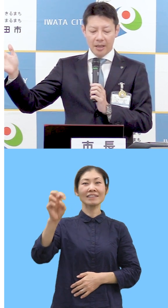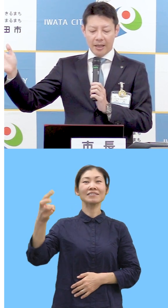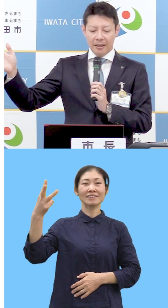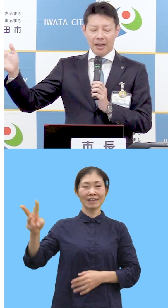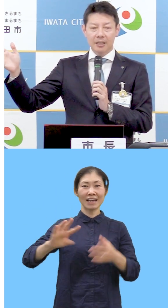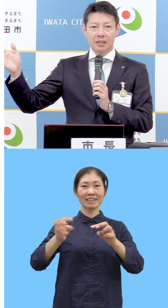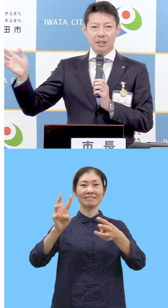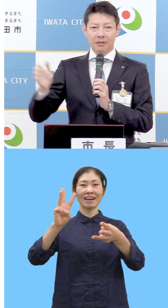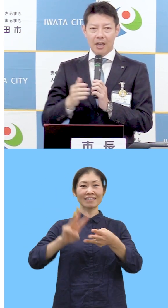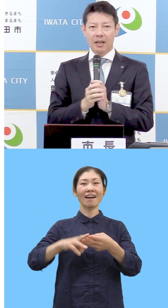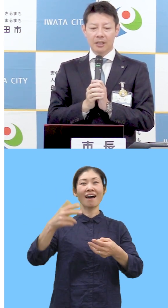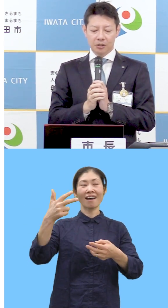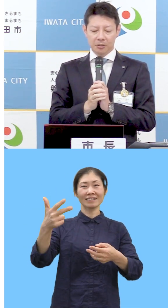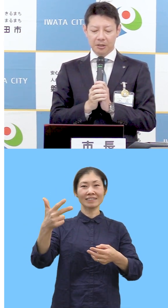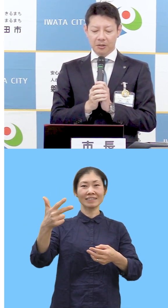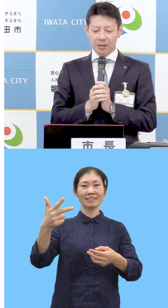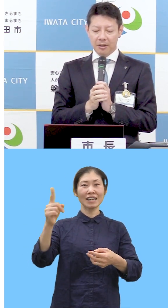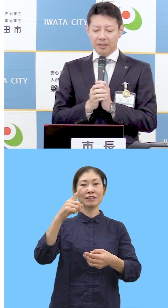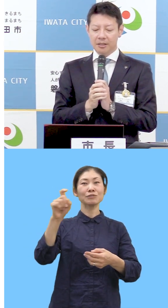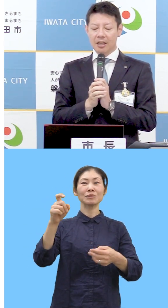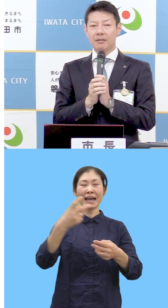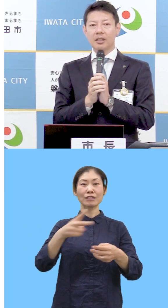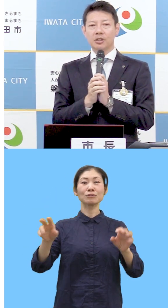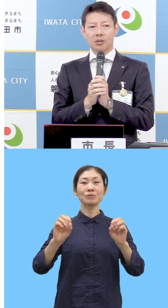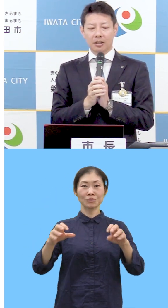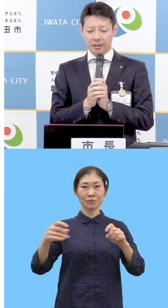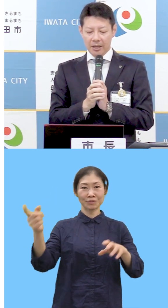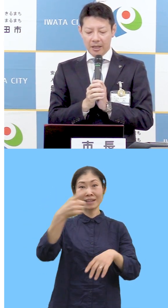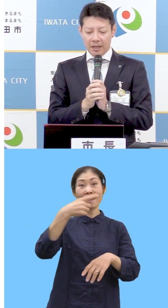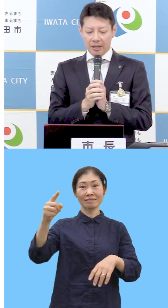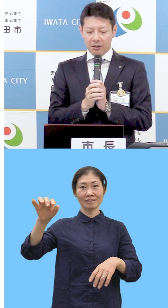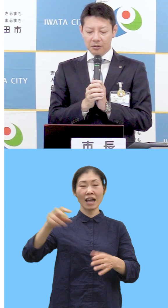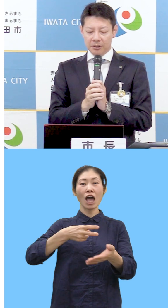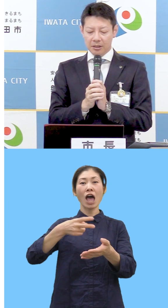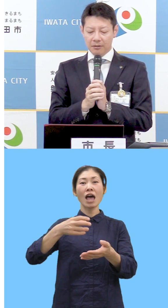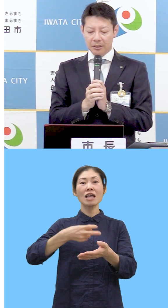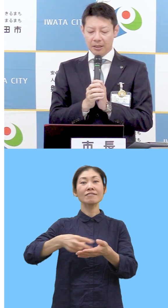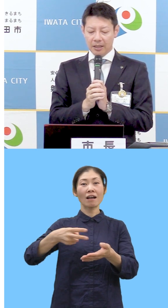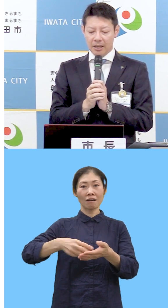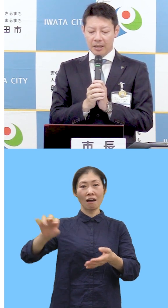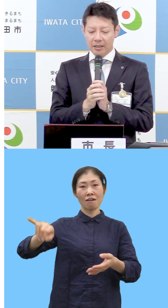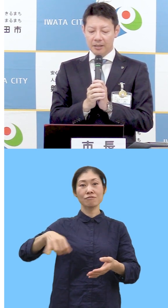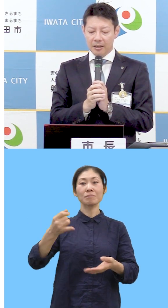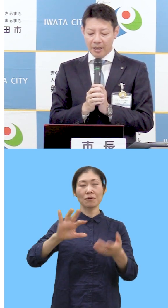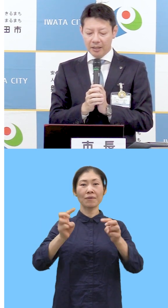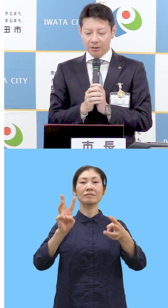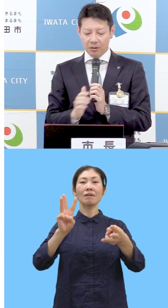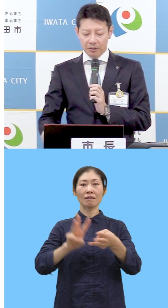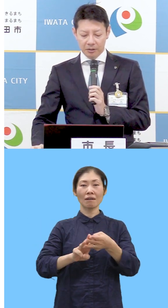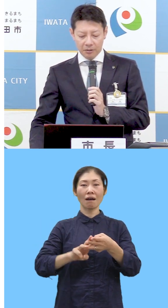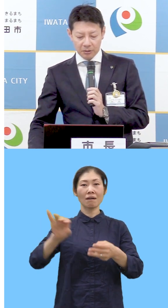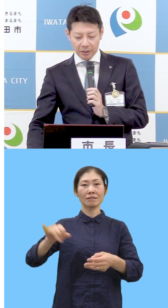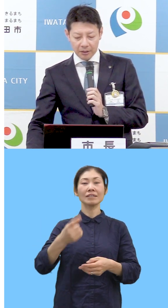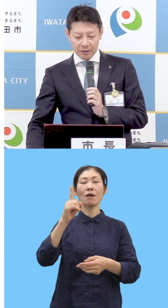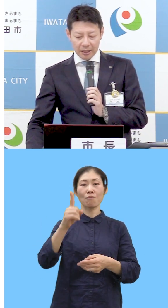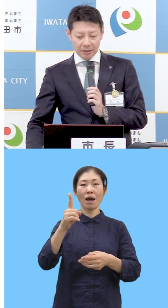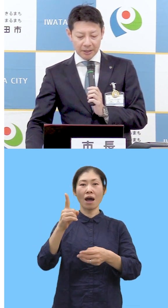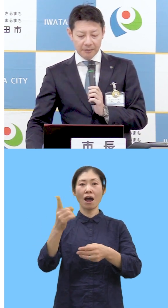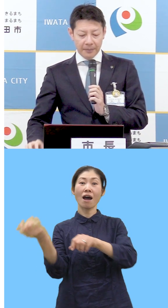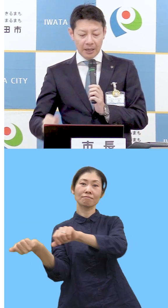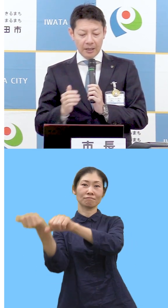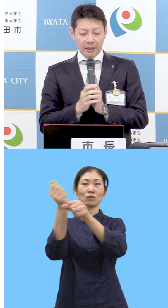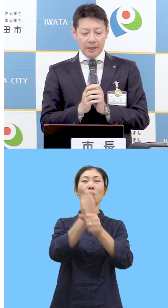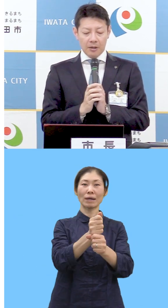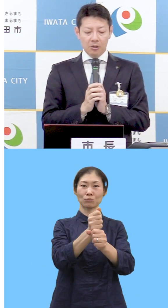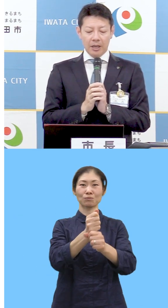ュース、第1位はジュビロ磐田 J1 昇格、横内磐田で J1 へということでござい